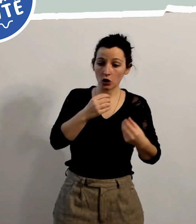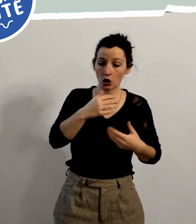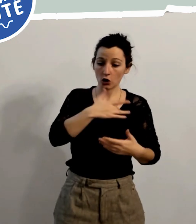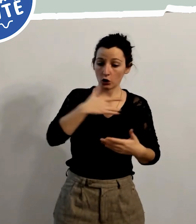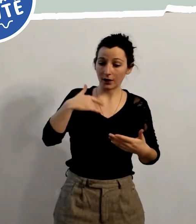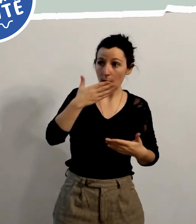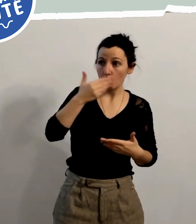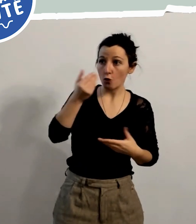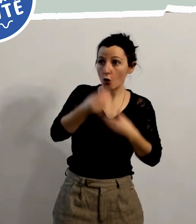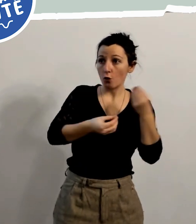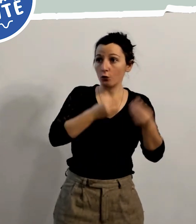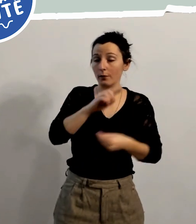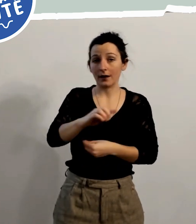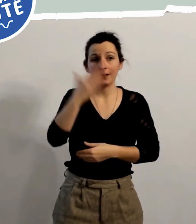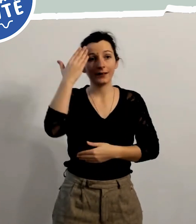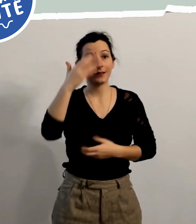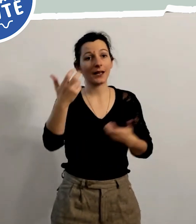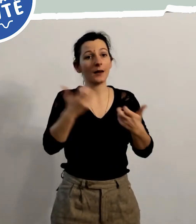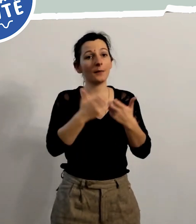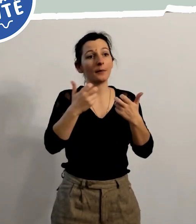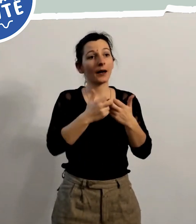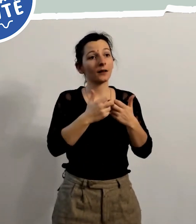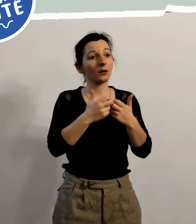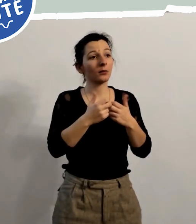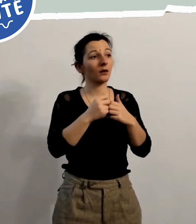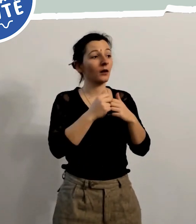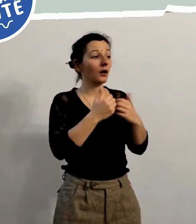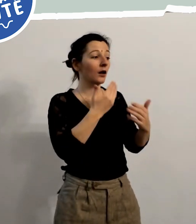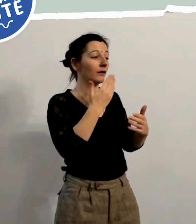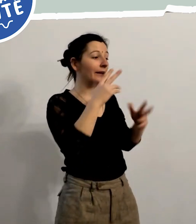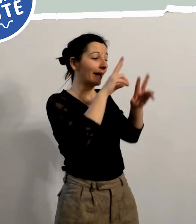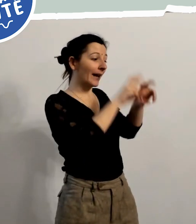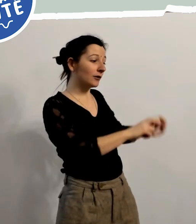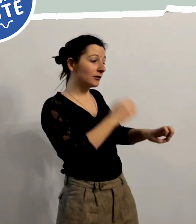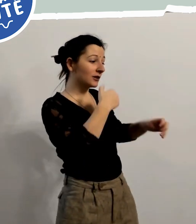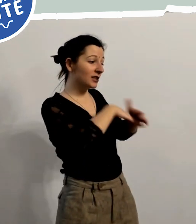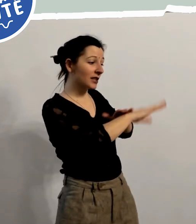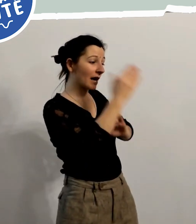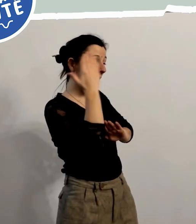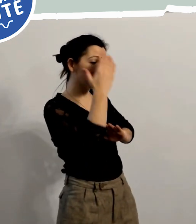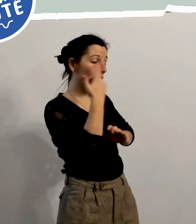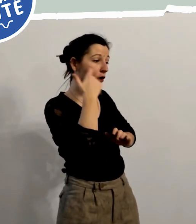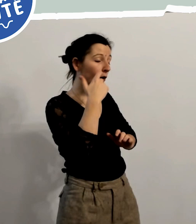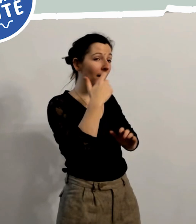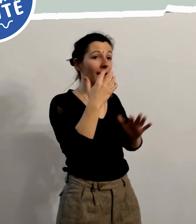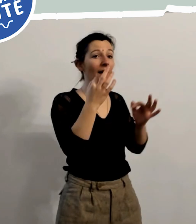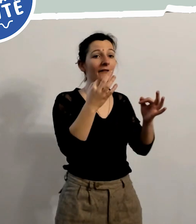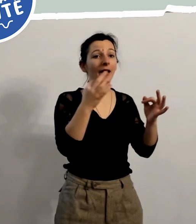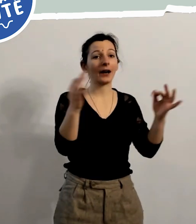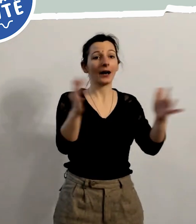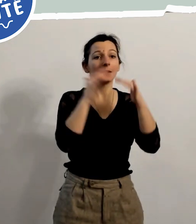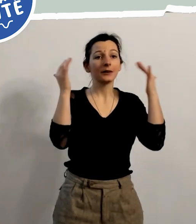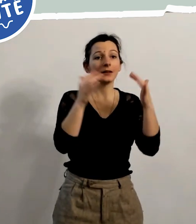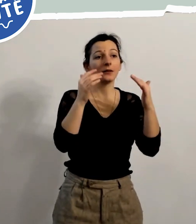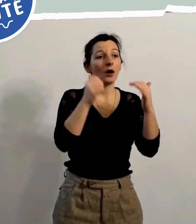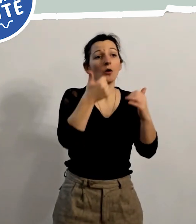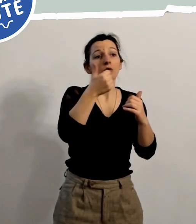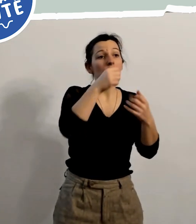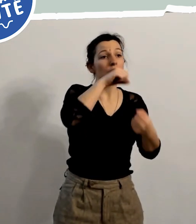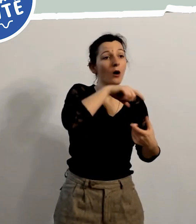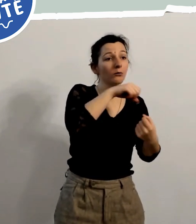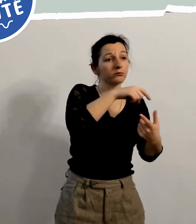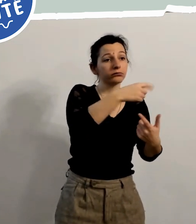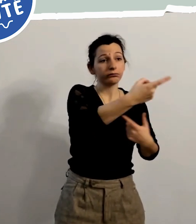santé. On sait qu'en prenant des modèles animaux, il y a un impact entre exposition, notamment avec des phtalates, et